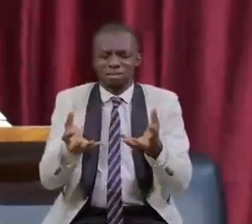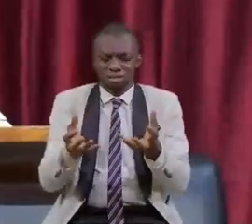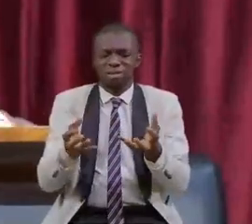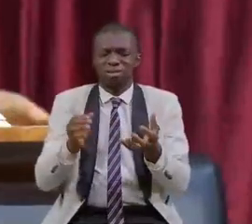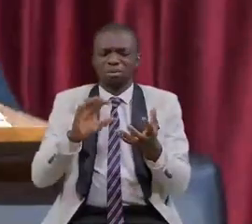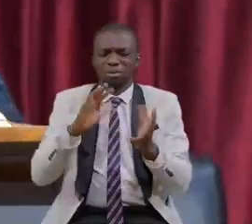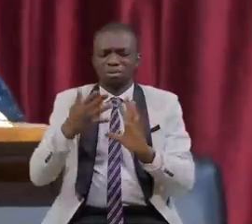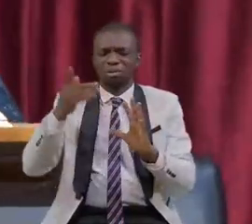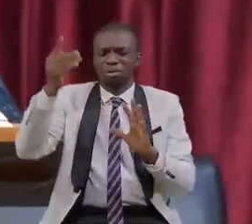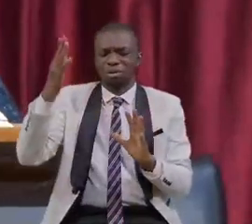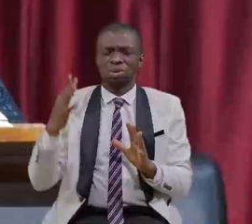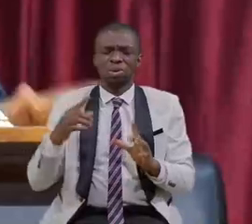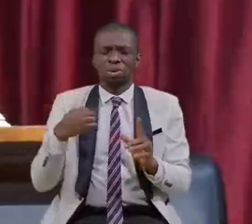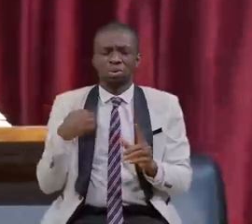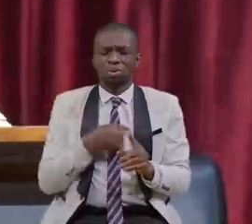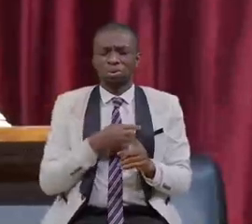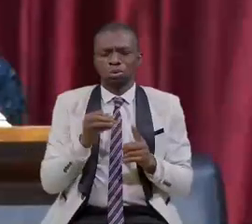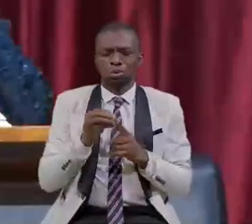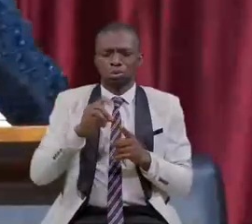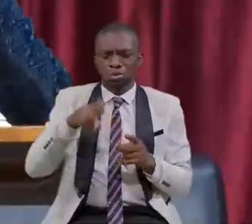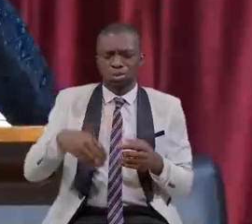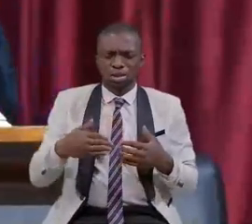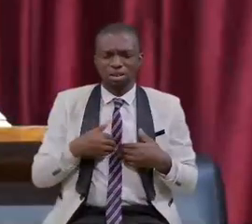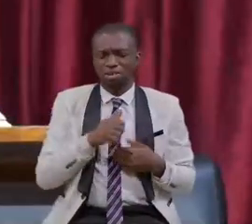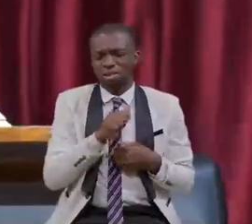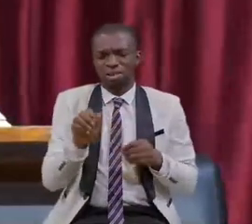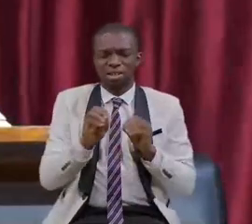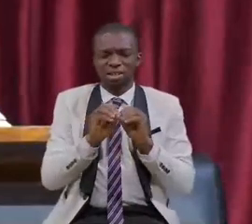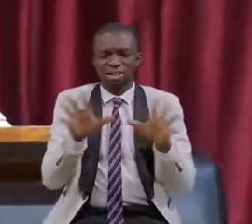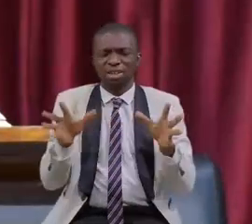Nous aussi, nous devons avoir une requête définie en priant.